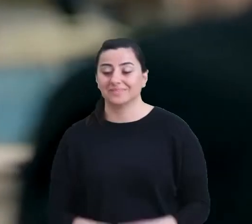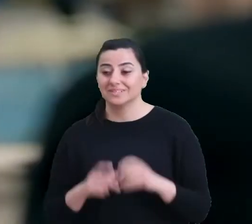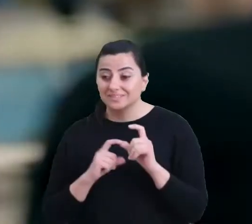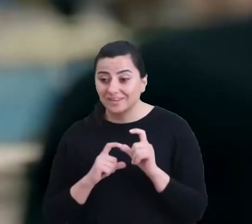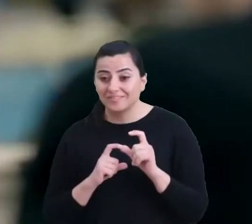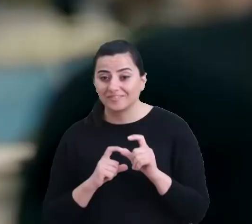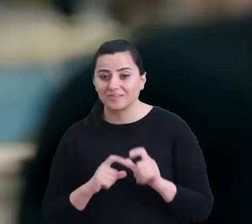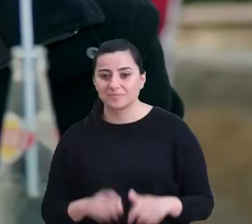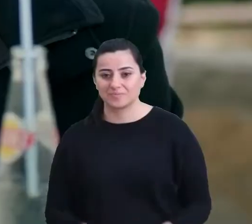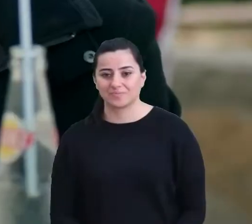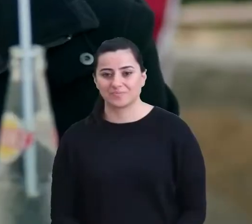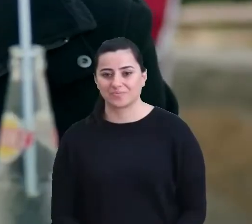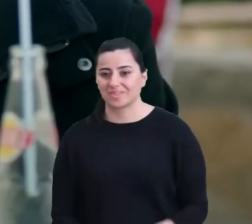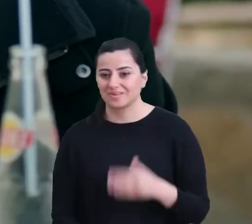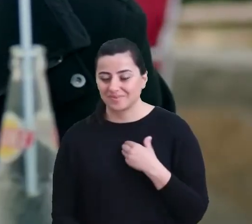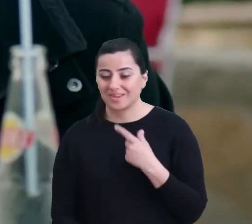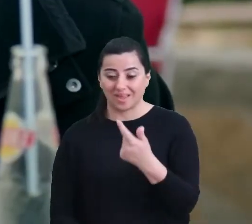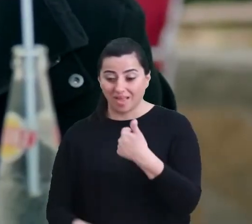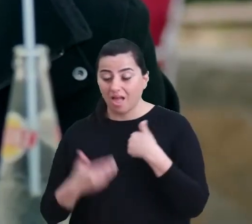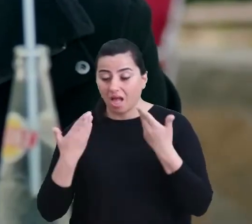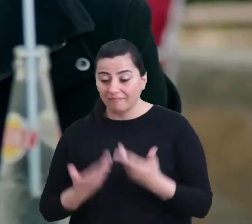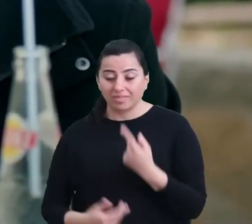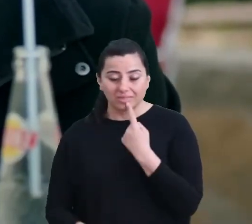Sedef. Ben evet dedin